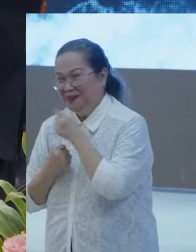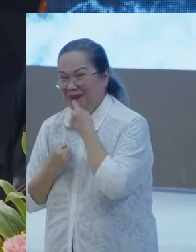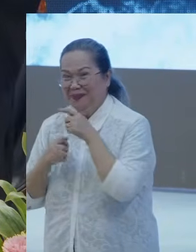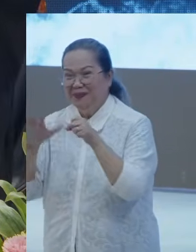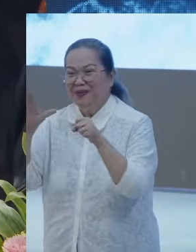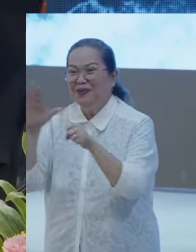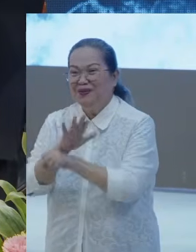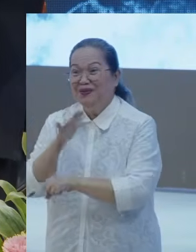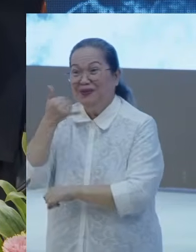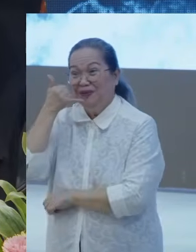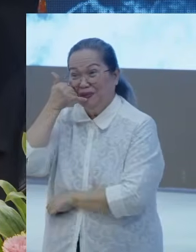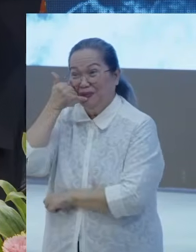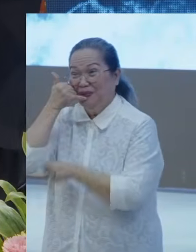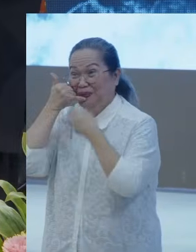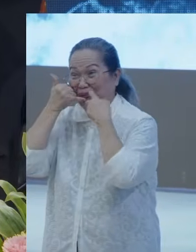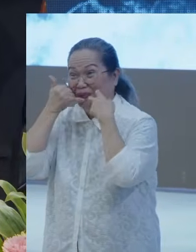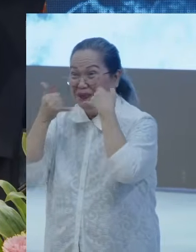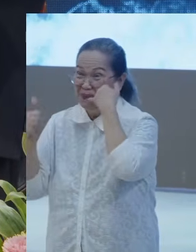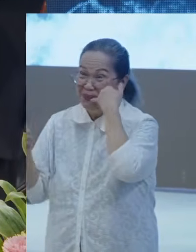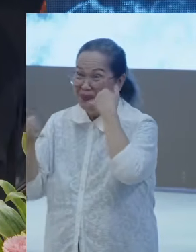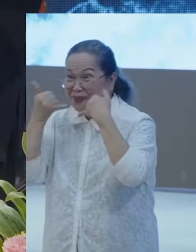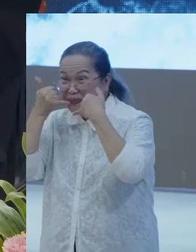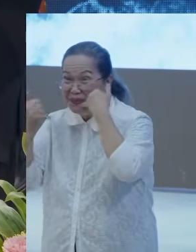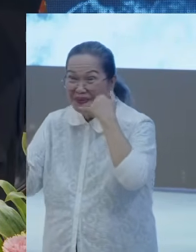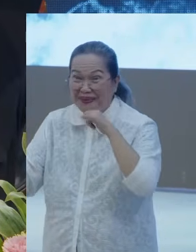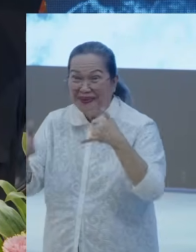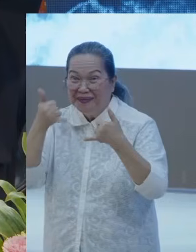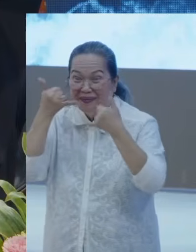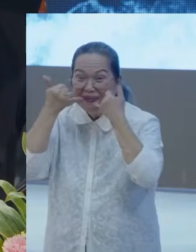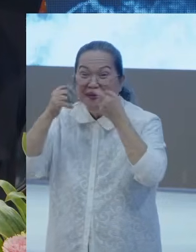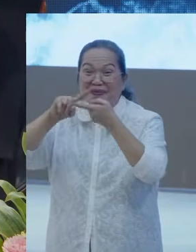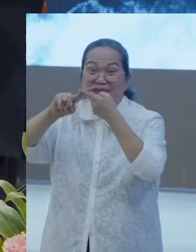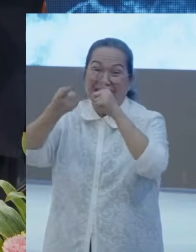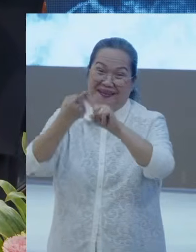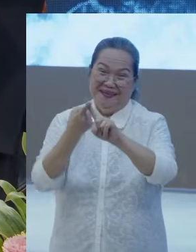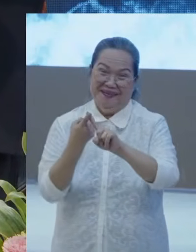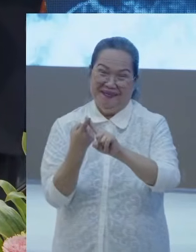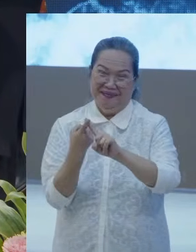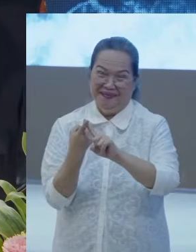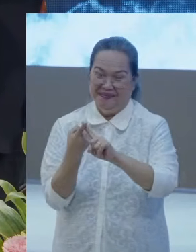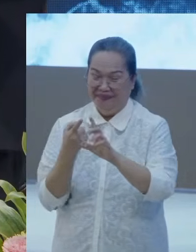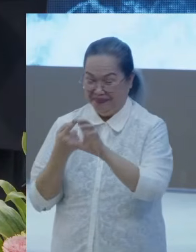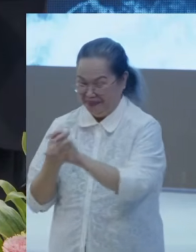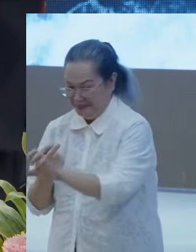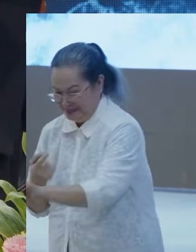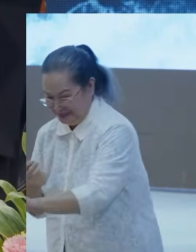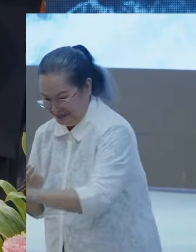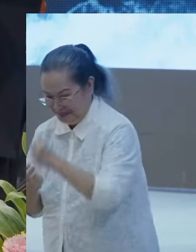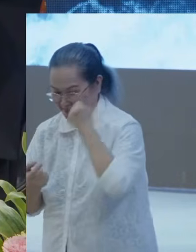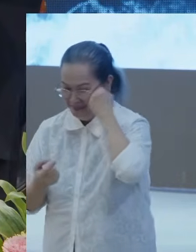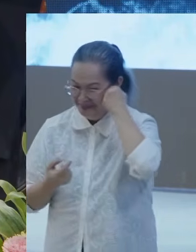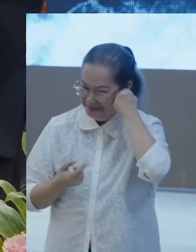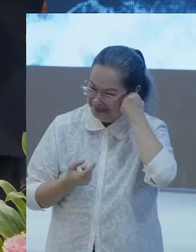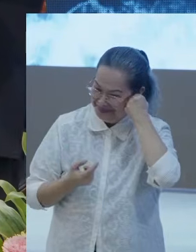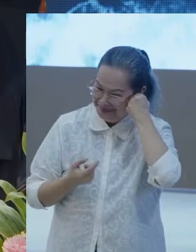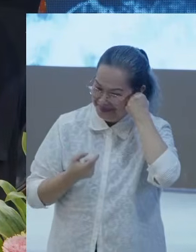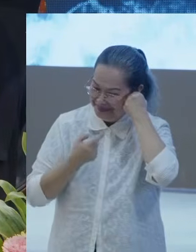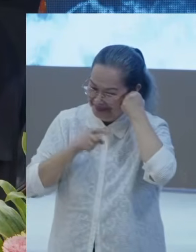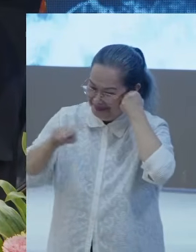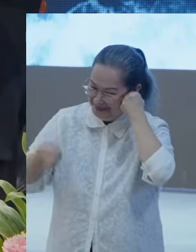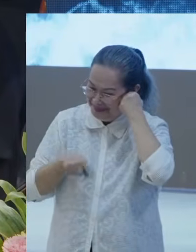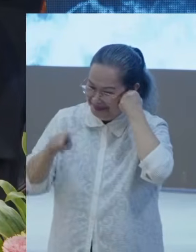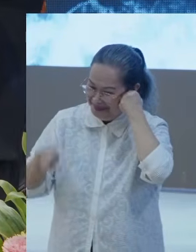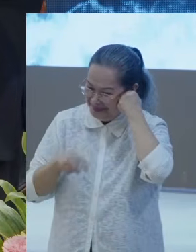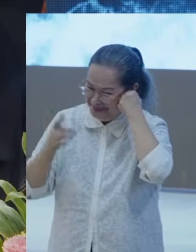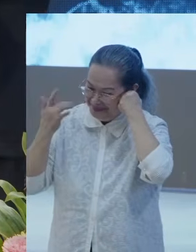Punong-puno palagi yung telepono. Kami noon nakikipag-unahan kami. Pagka nakuha na namin yung telepono at nagka-dial tone